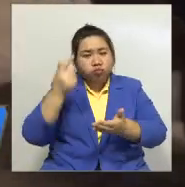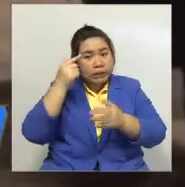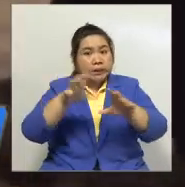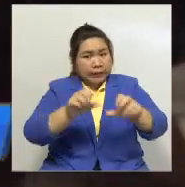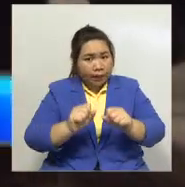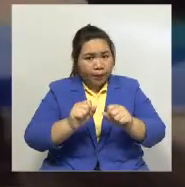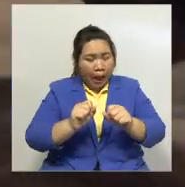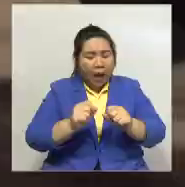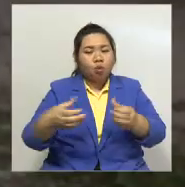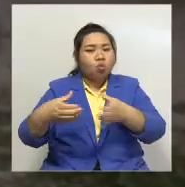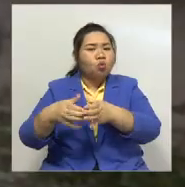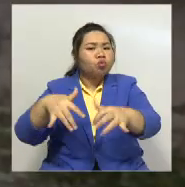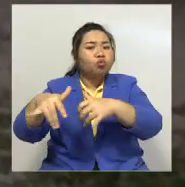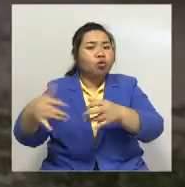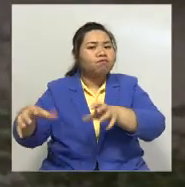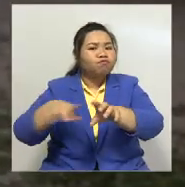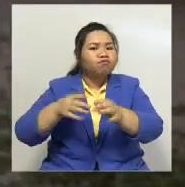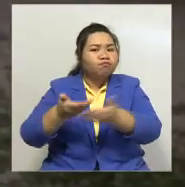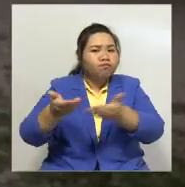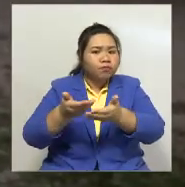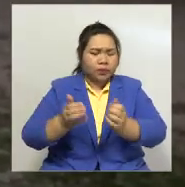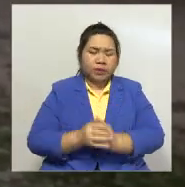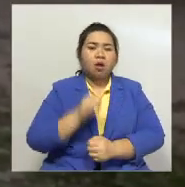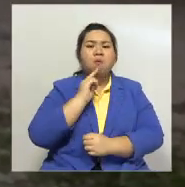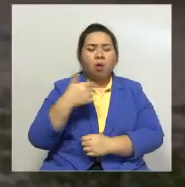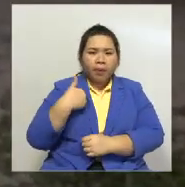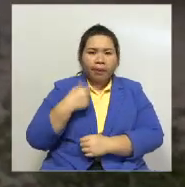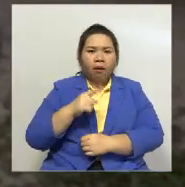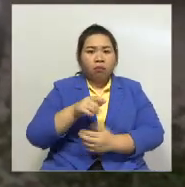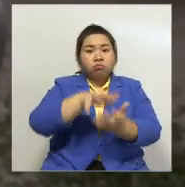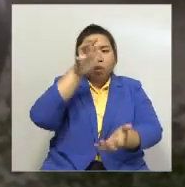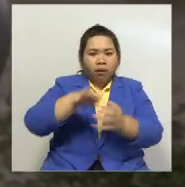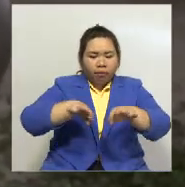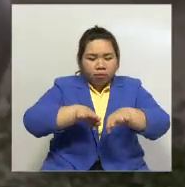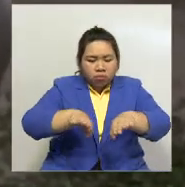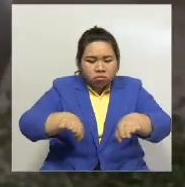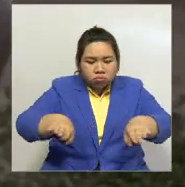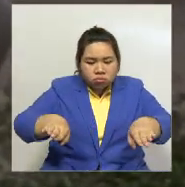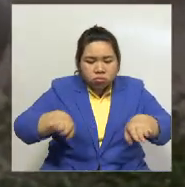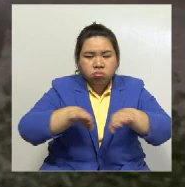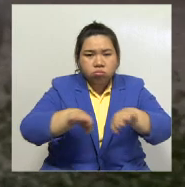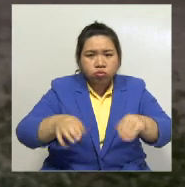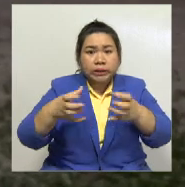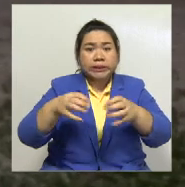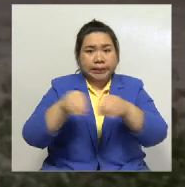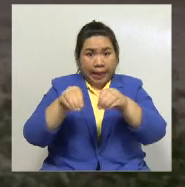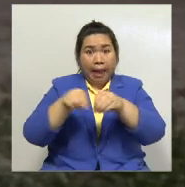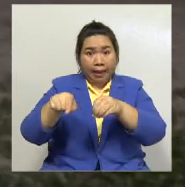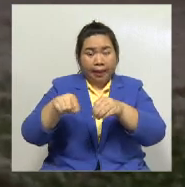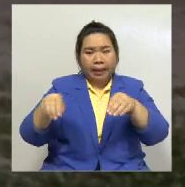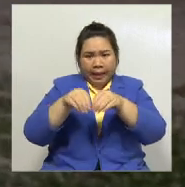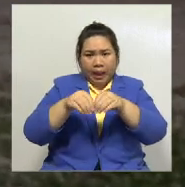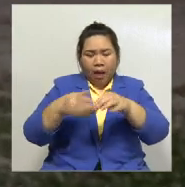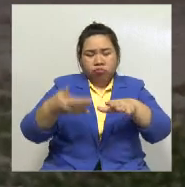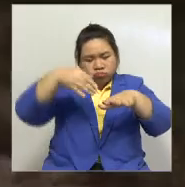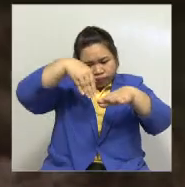ำบลราวัยซึ่งช่วงเวลาดังกล่าวนะครับก็พบว่าจระเข้เนี่ยมันว่ายน้ำเข้าไปในบริเวณที่ใกล้โขดหินก่อนที่จะ